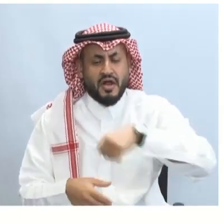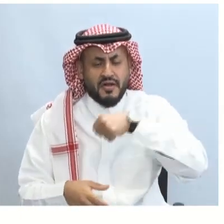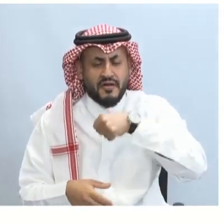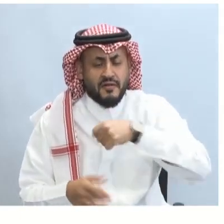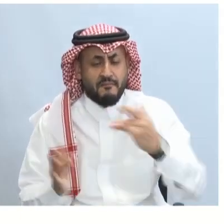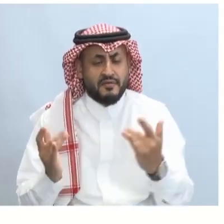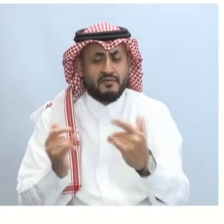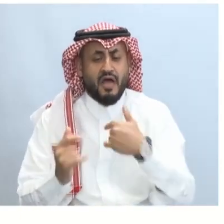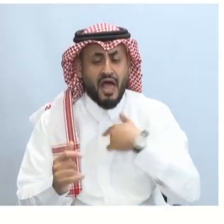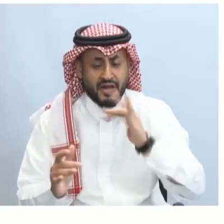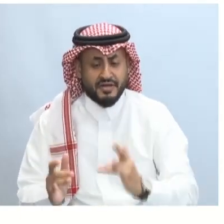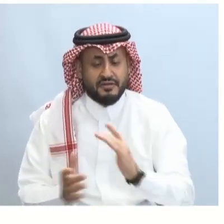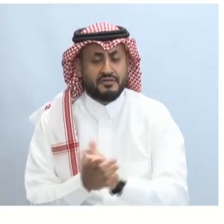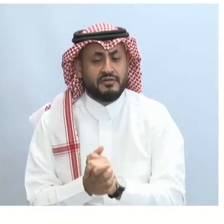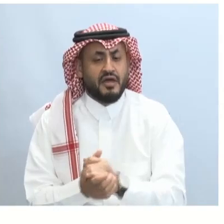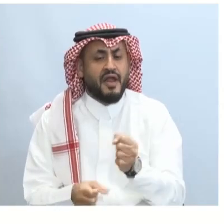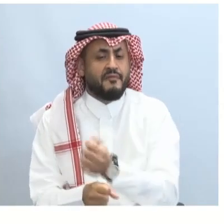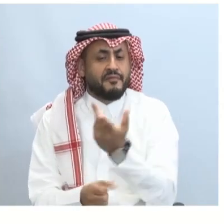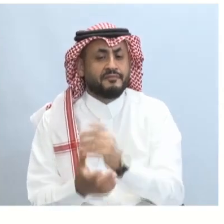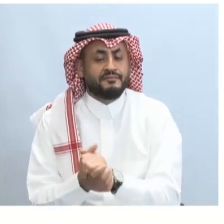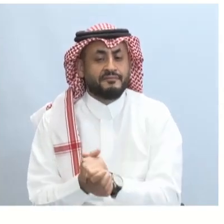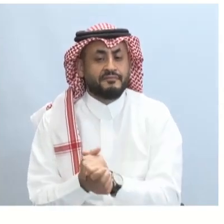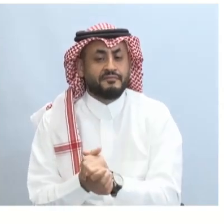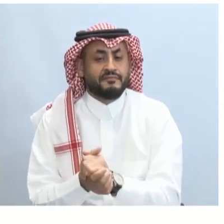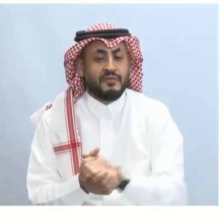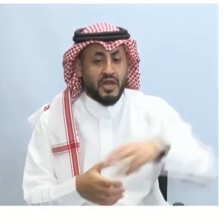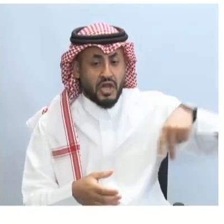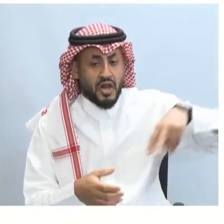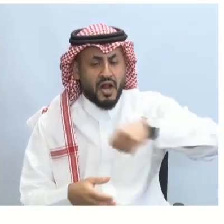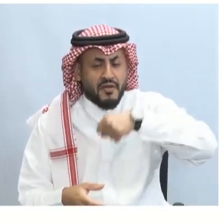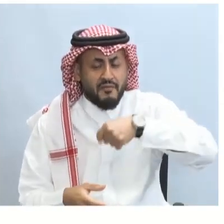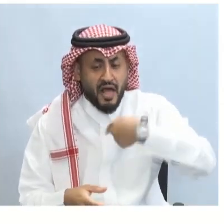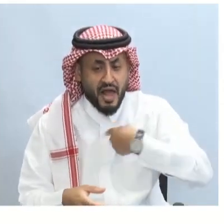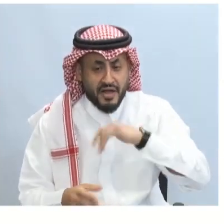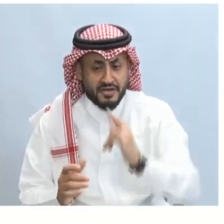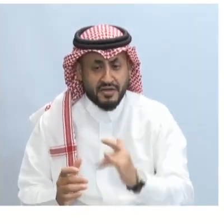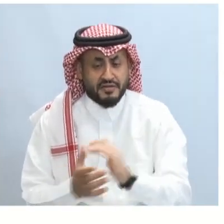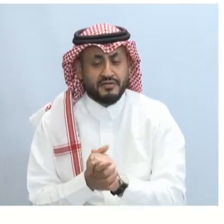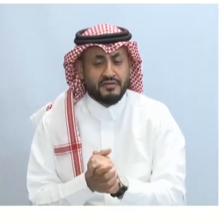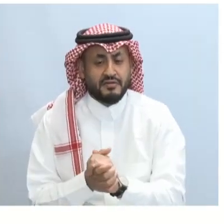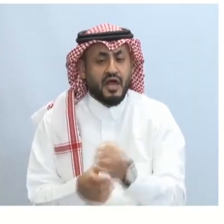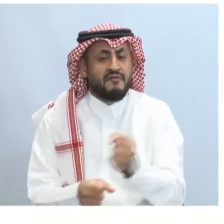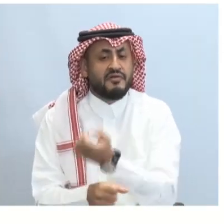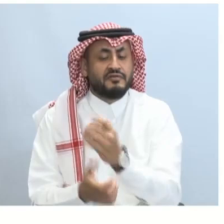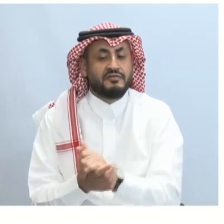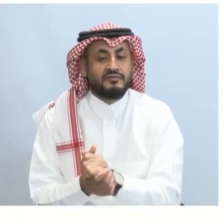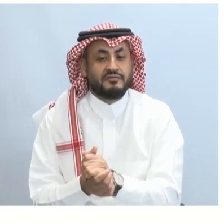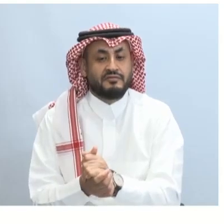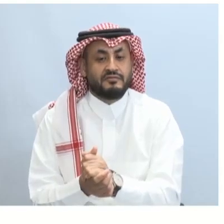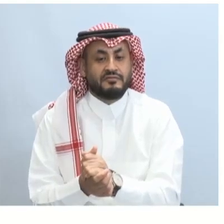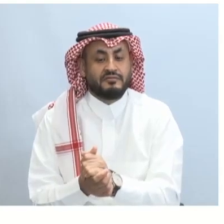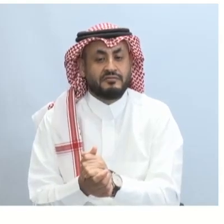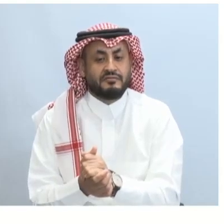السن للمجلس وانا جالس ماذا افعل اذا دخل كبير السن للمجلس وانا جالس تعرفون لا